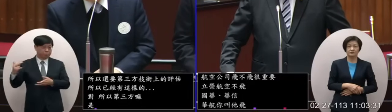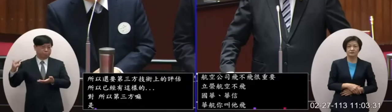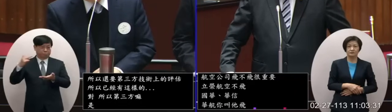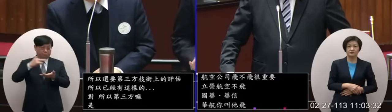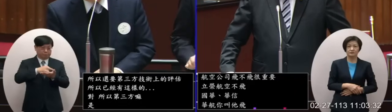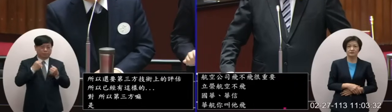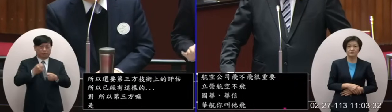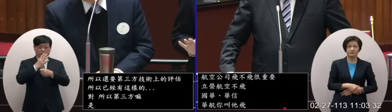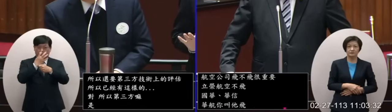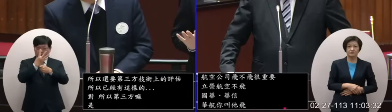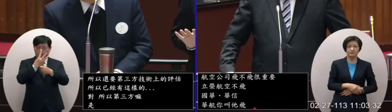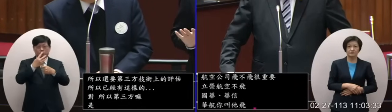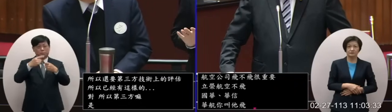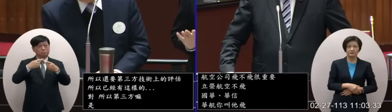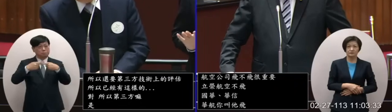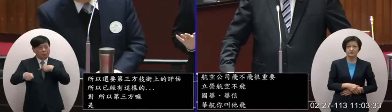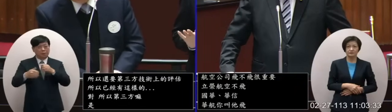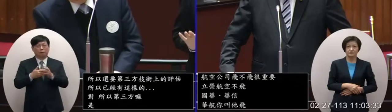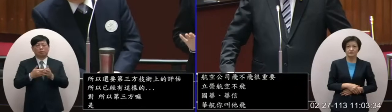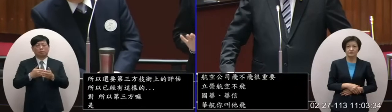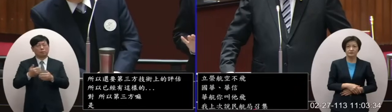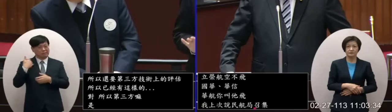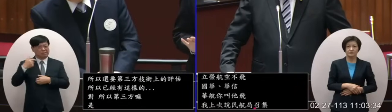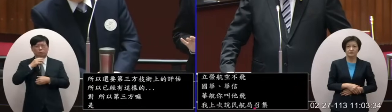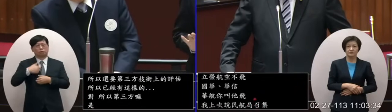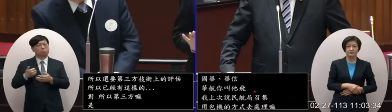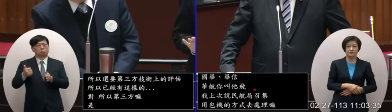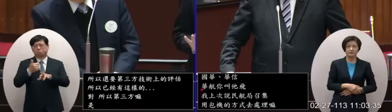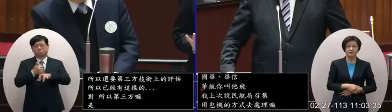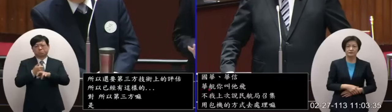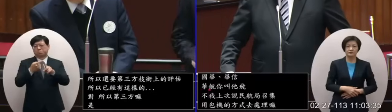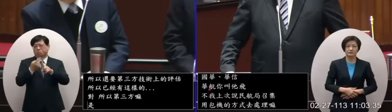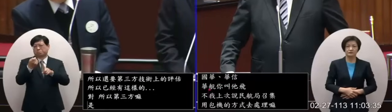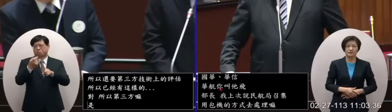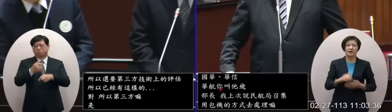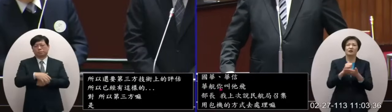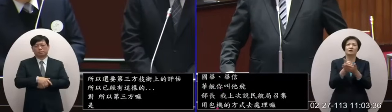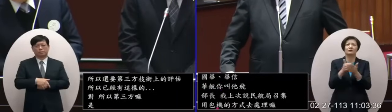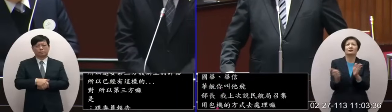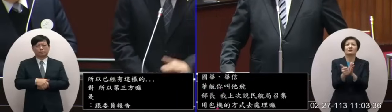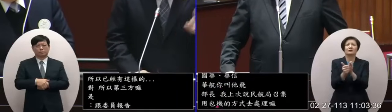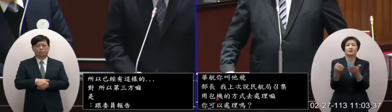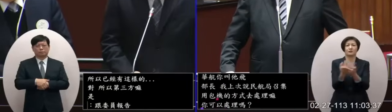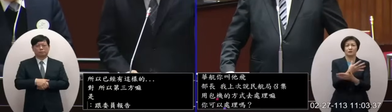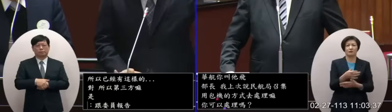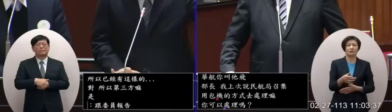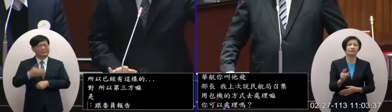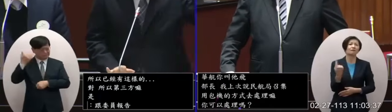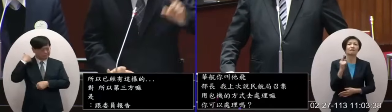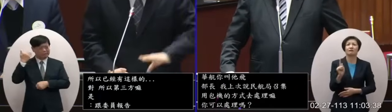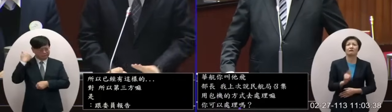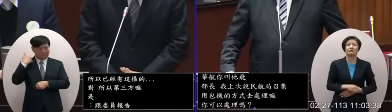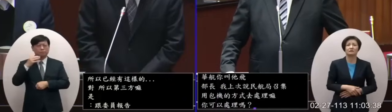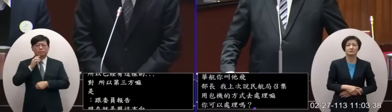在1994年断掉了，那当时就是运量不足了，所以运量不足。 运量怎么不足呢？我负责嘛。